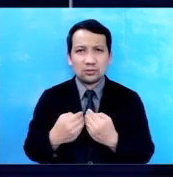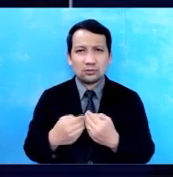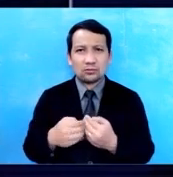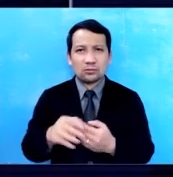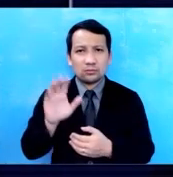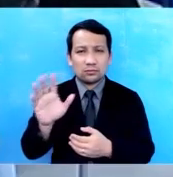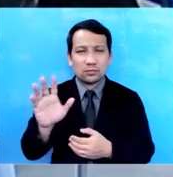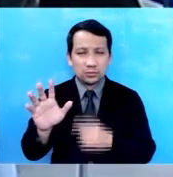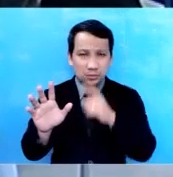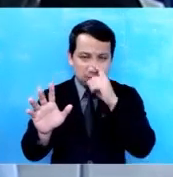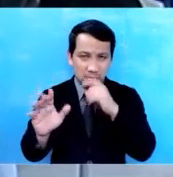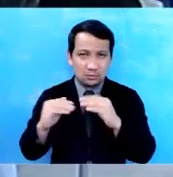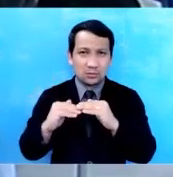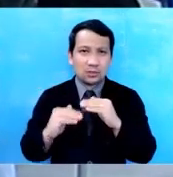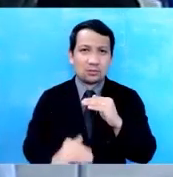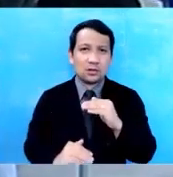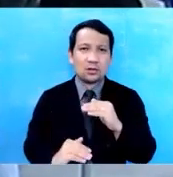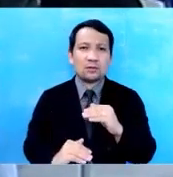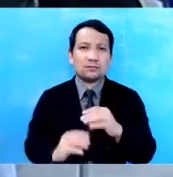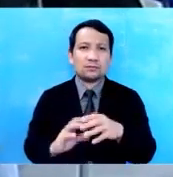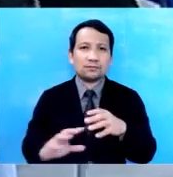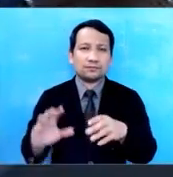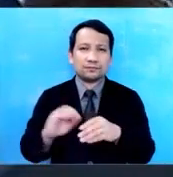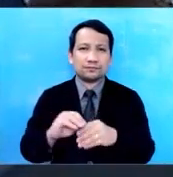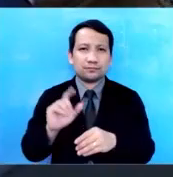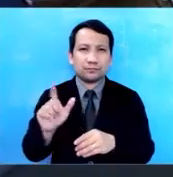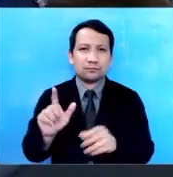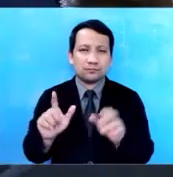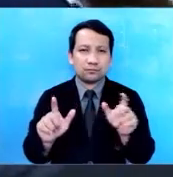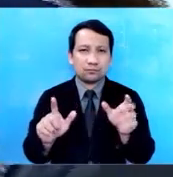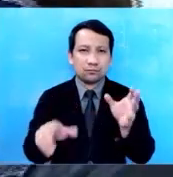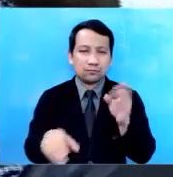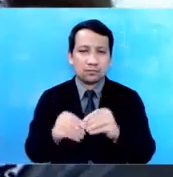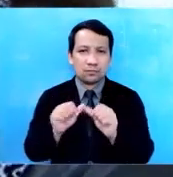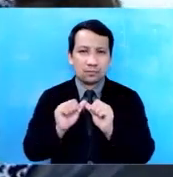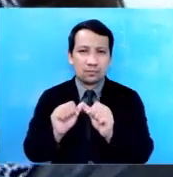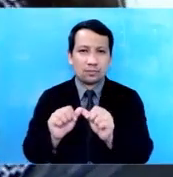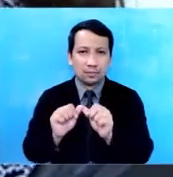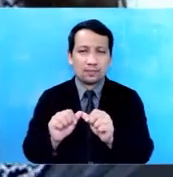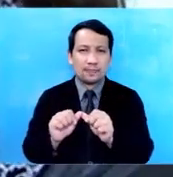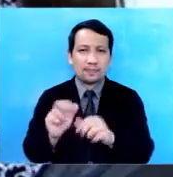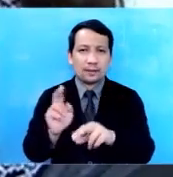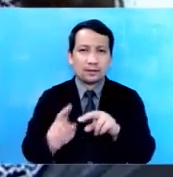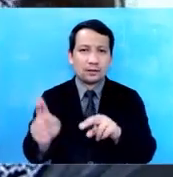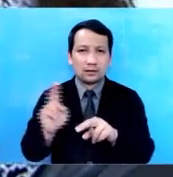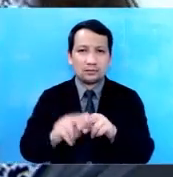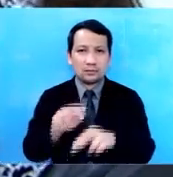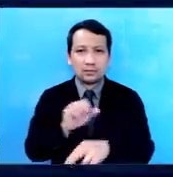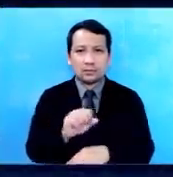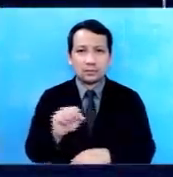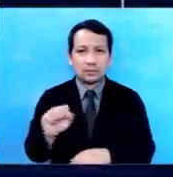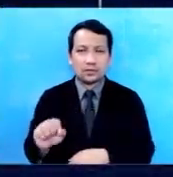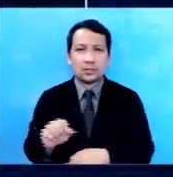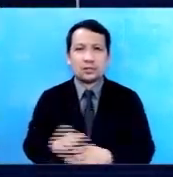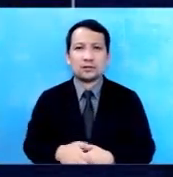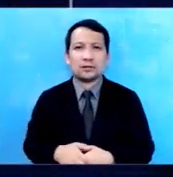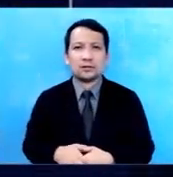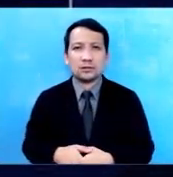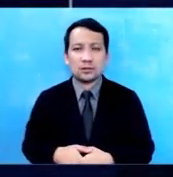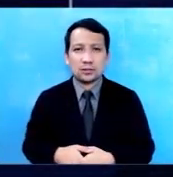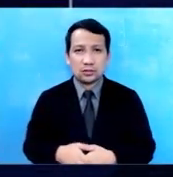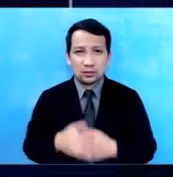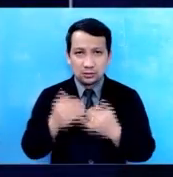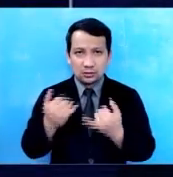years old pababa. Pagpasok naman ng 2023, tuloy na raw ang dagdag kontribusyon sa SSS. Ngayong